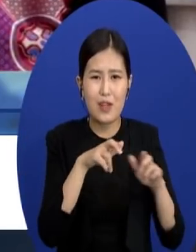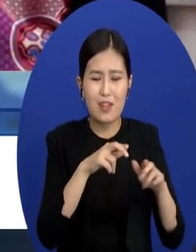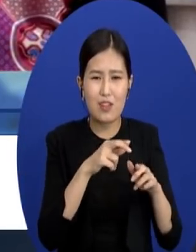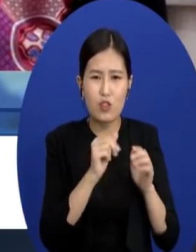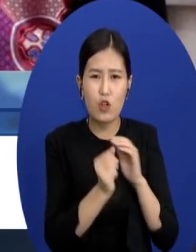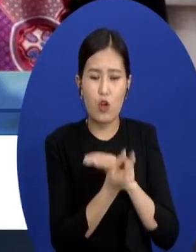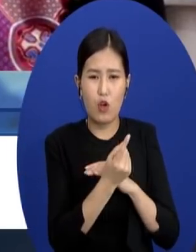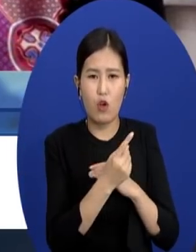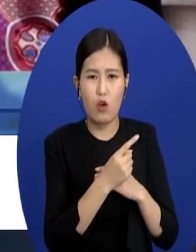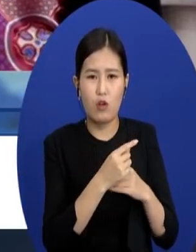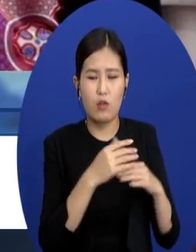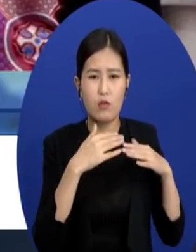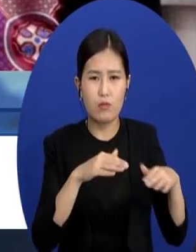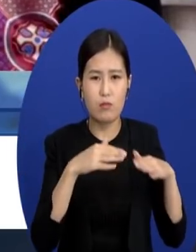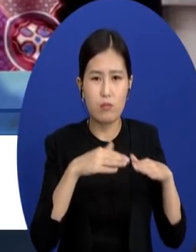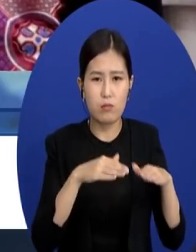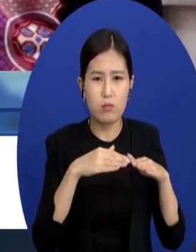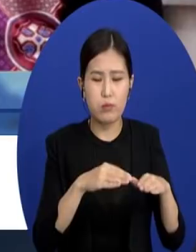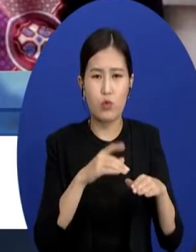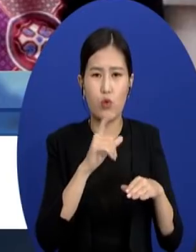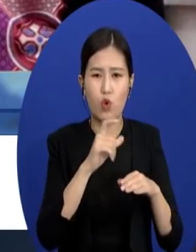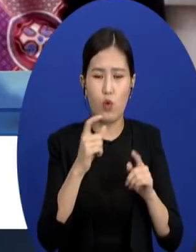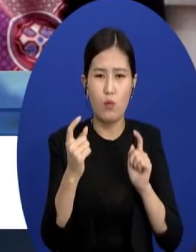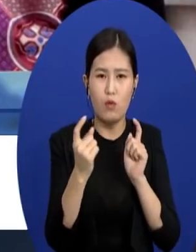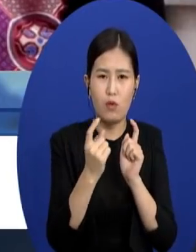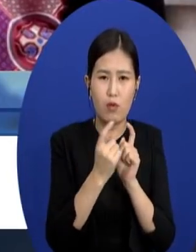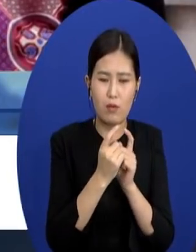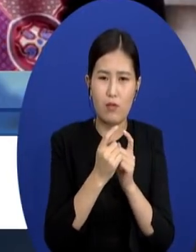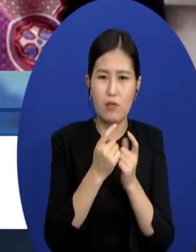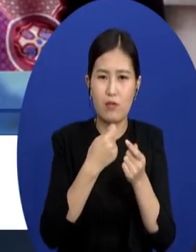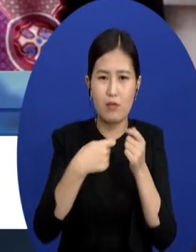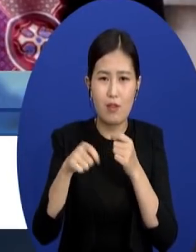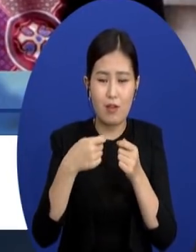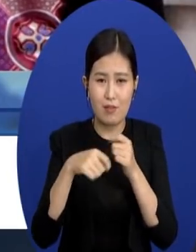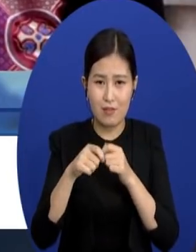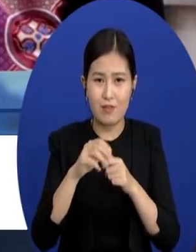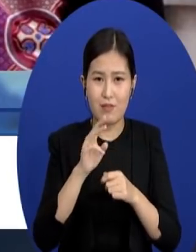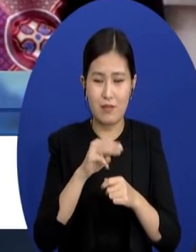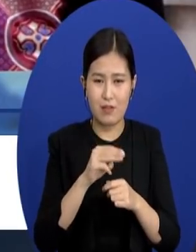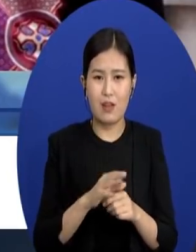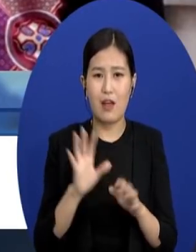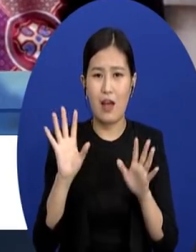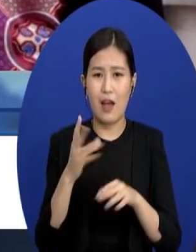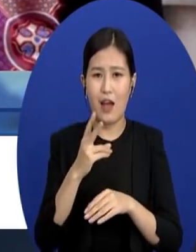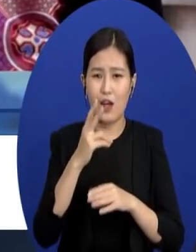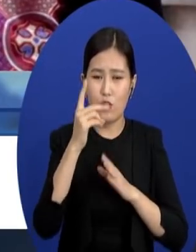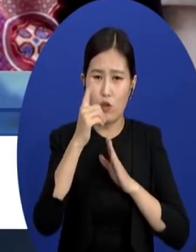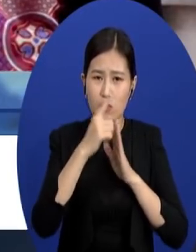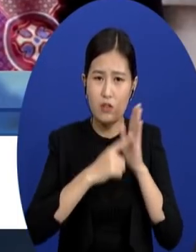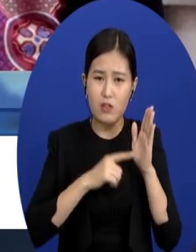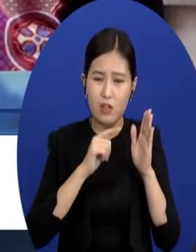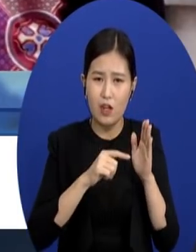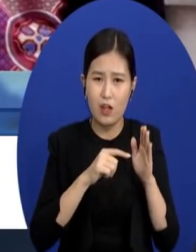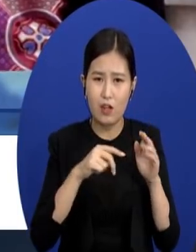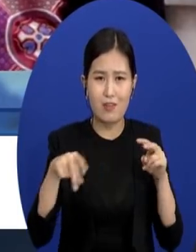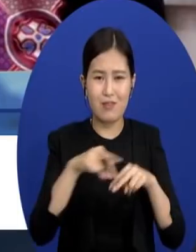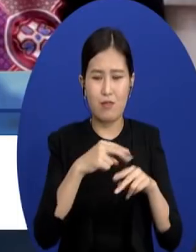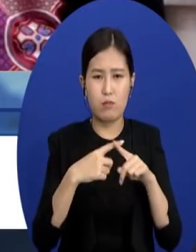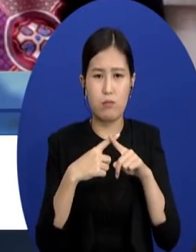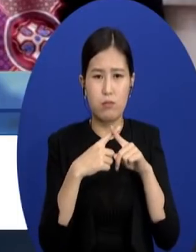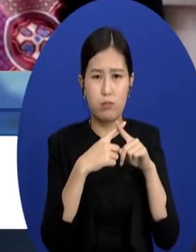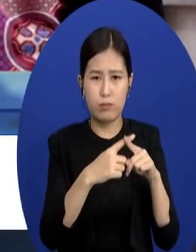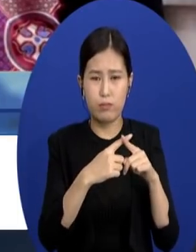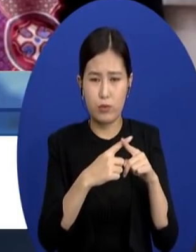худалдаа авахчтай бизнес хийх тийм тодорхой хугацааны циклтэй байдаг. 12 дугаар сарын үед одоо яг ингээд хөл хоройнд орцсон байгаа энэ үед